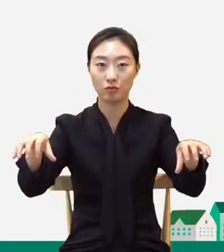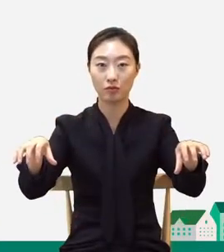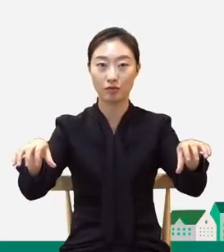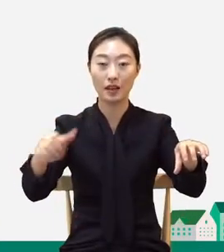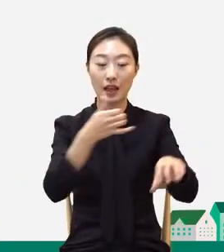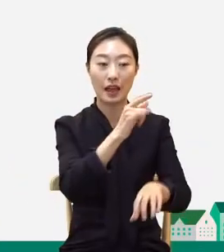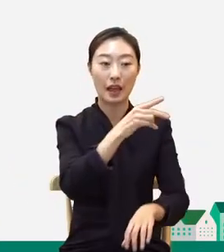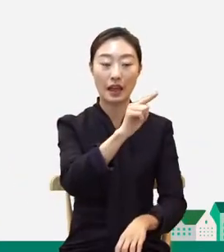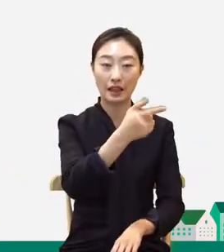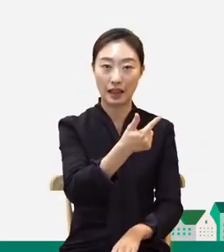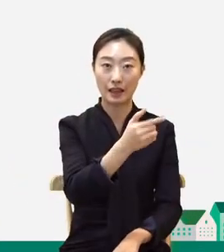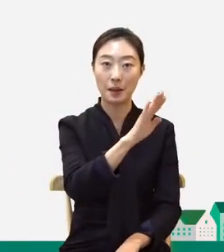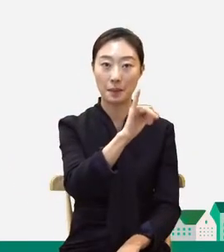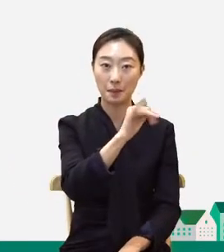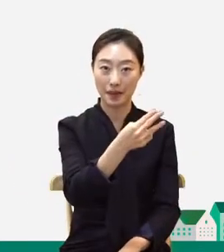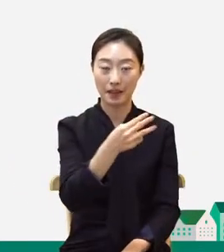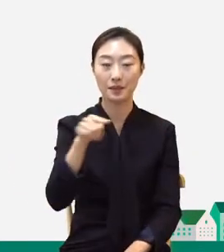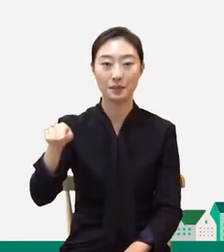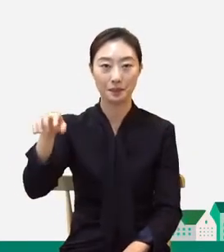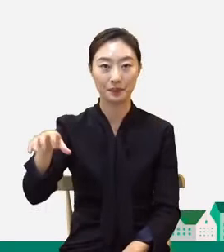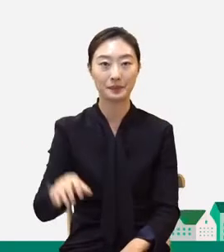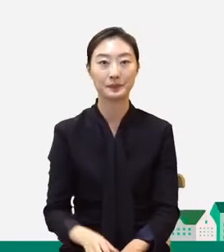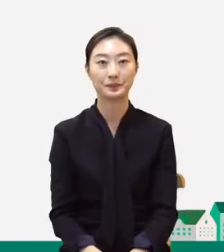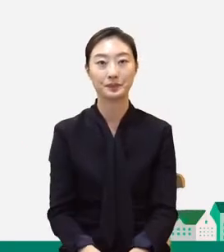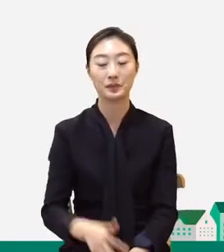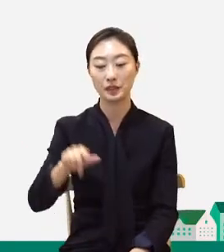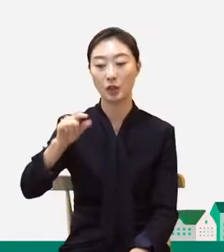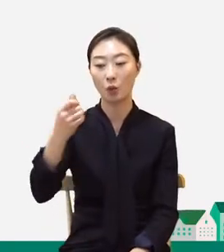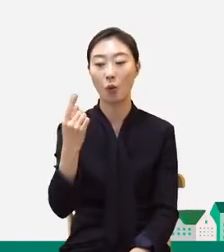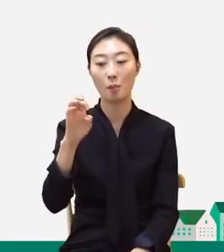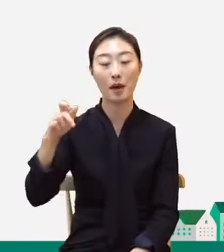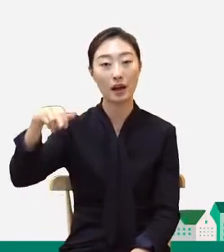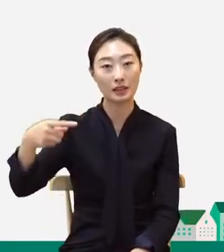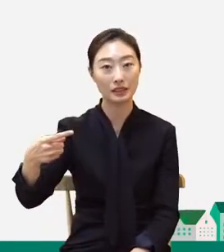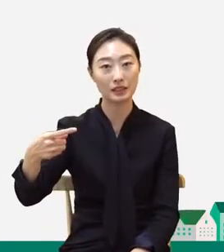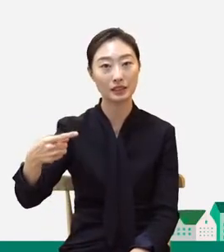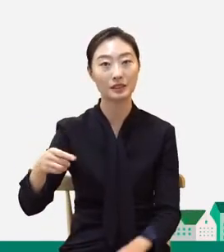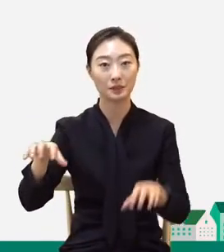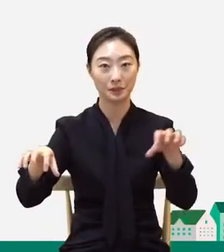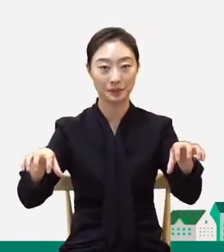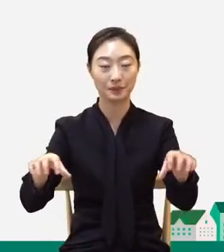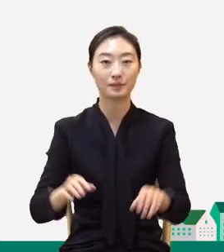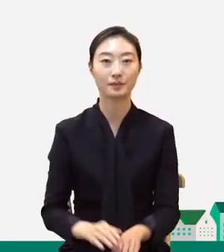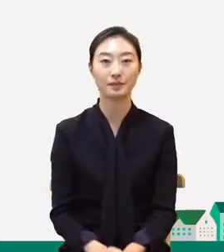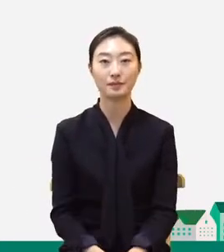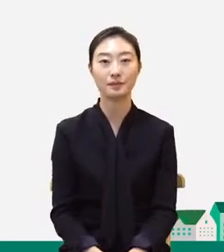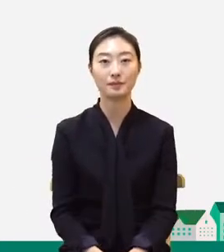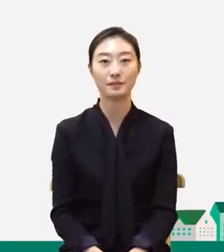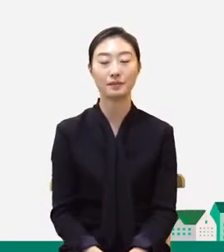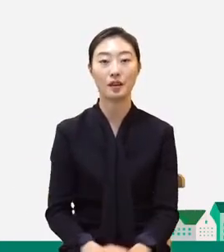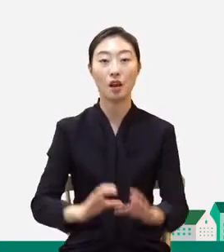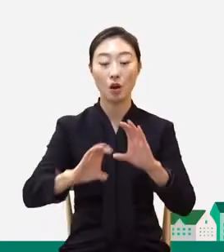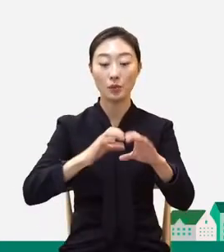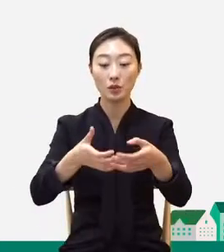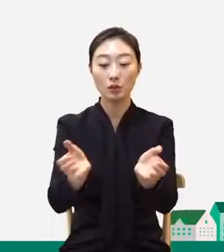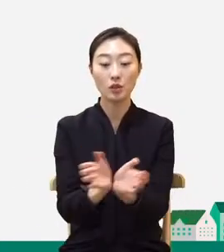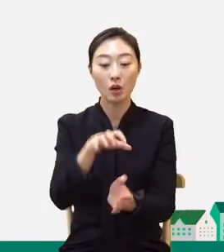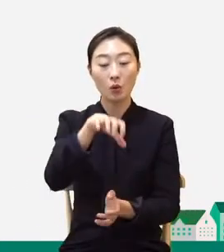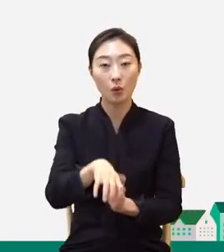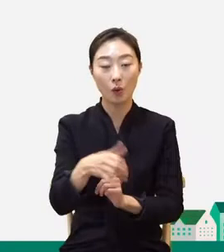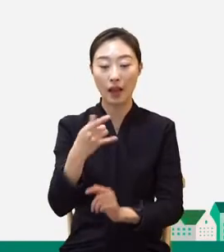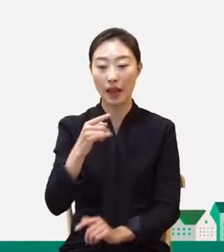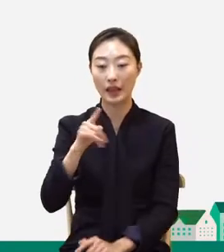해당빌은 성안로에 위치하고 있습니다. 그리고 천호파크빌은 천중로에 위치하고 있습니다. 커뮤니티 공간은